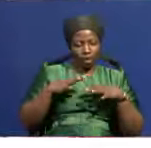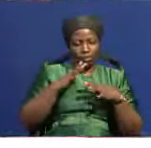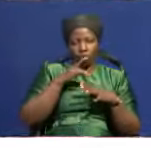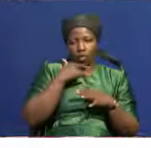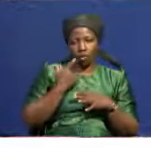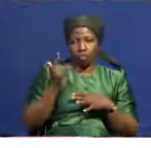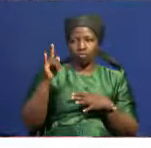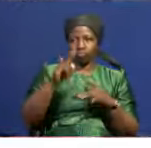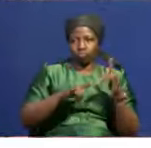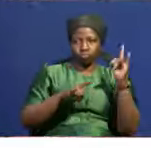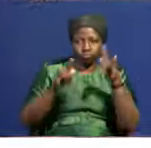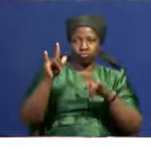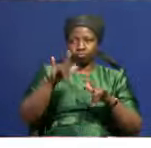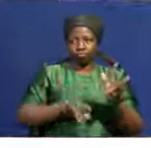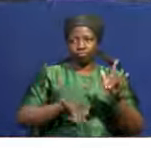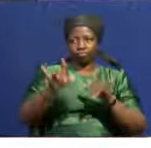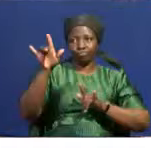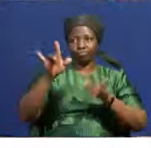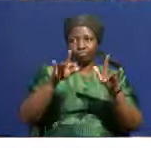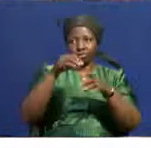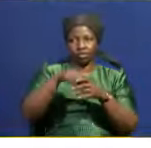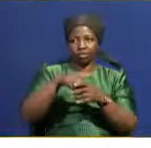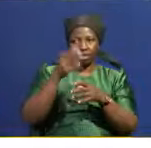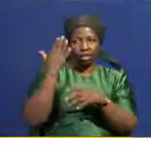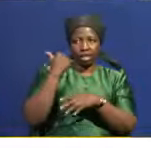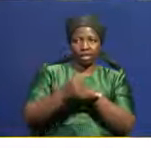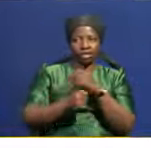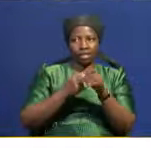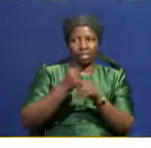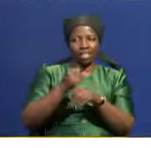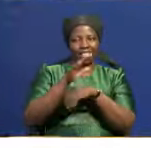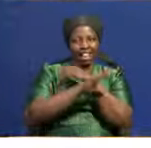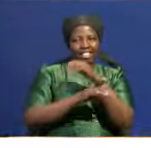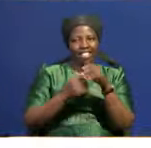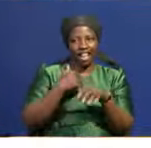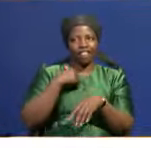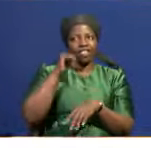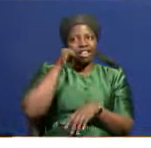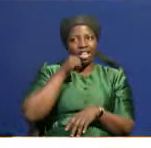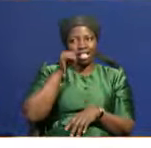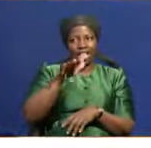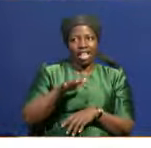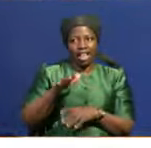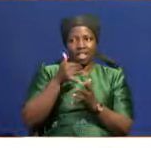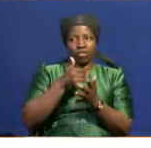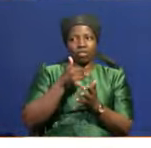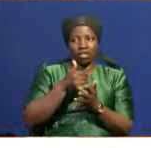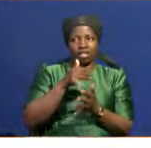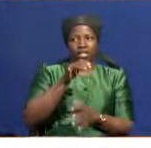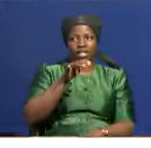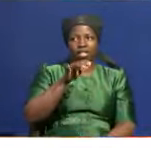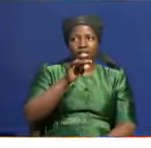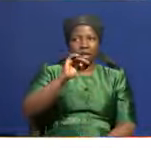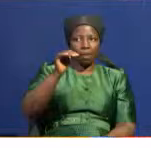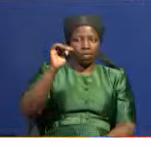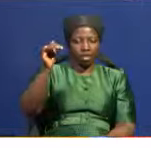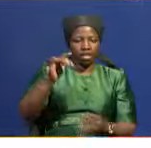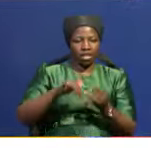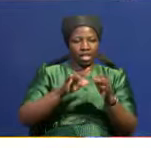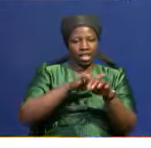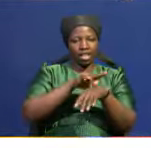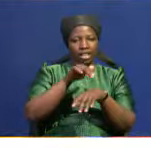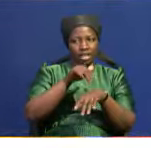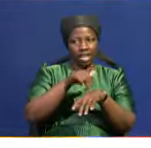kutoka. Jiji hili lina maeneo kadhaa ya mandhari nzuri ikijumuisha mlima wa Tianmen na mbuga ya kitaifa